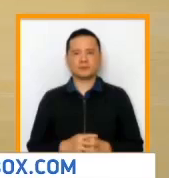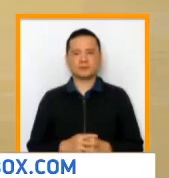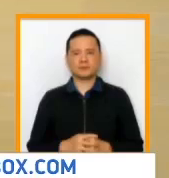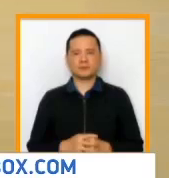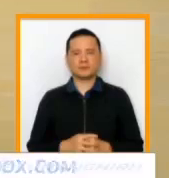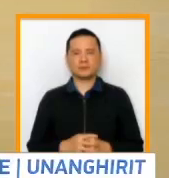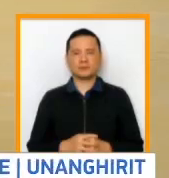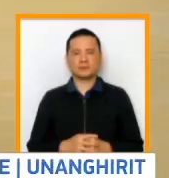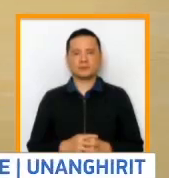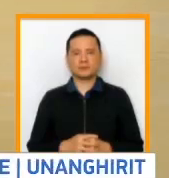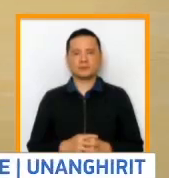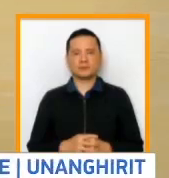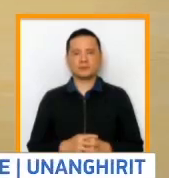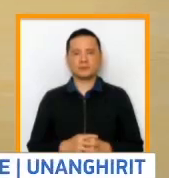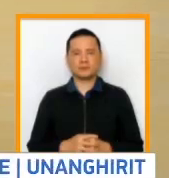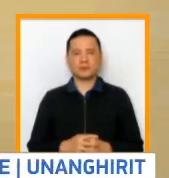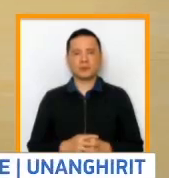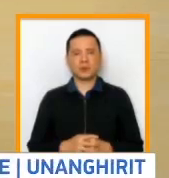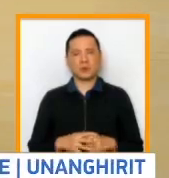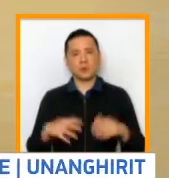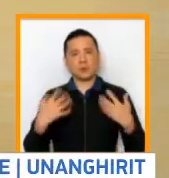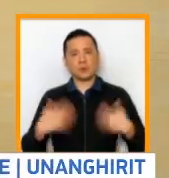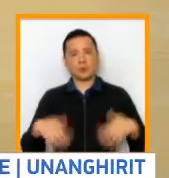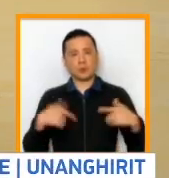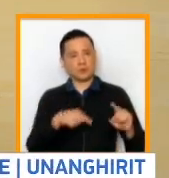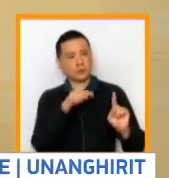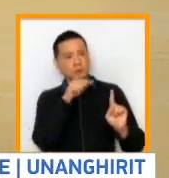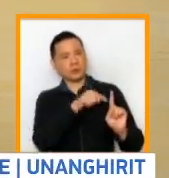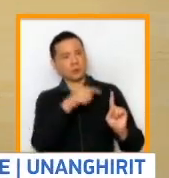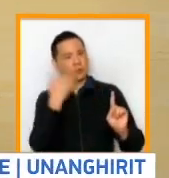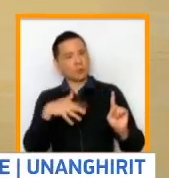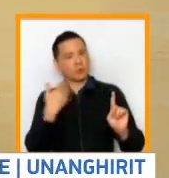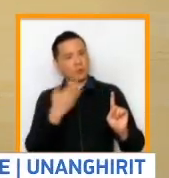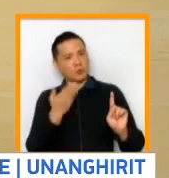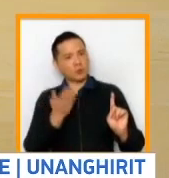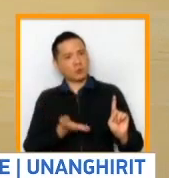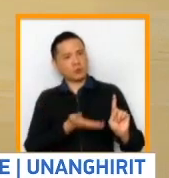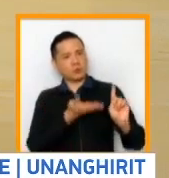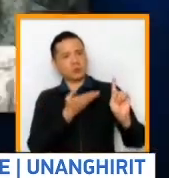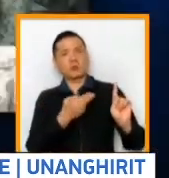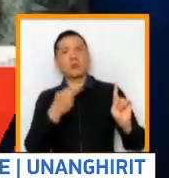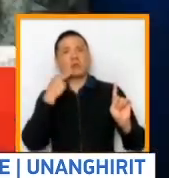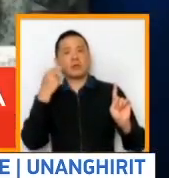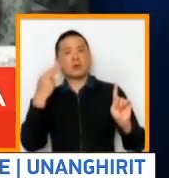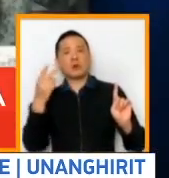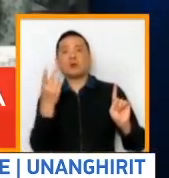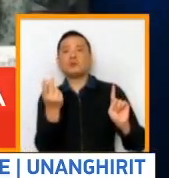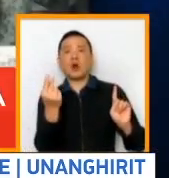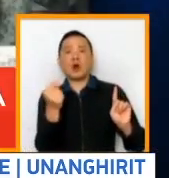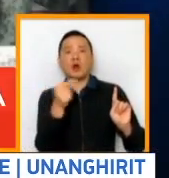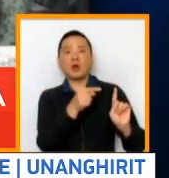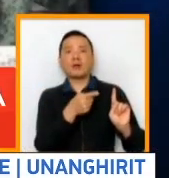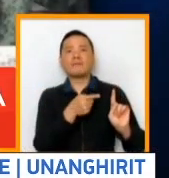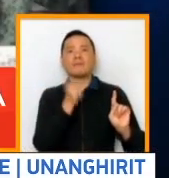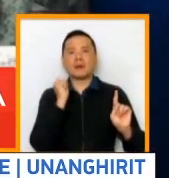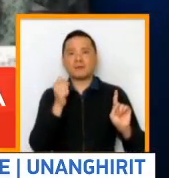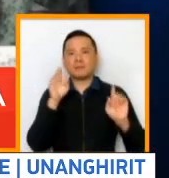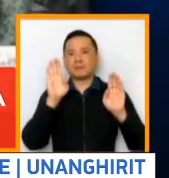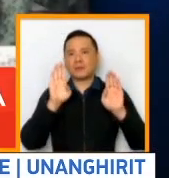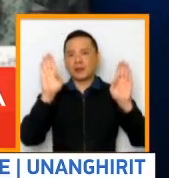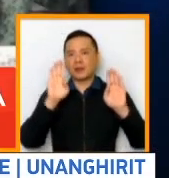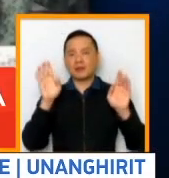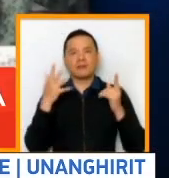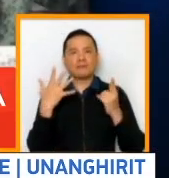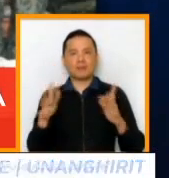From zero to hero, yan po ang kwento ng isang hero dog sa Itogon, Benguet. Binigyan po ng Outstanding Service Medal at Certificate